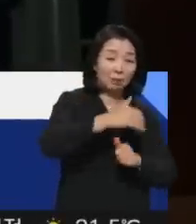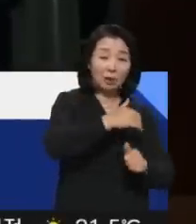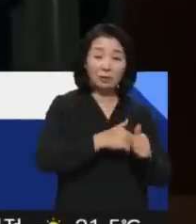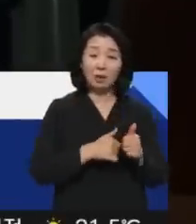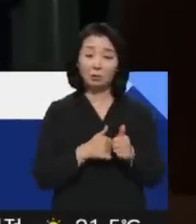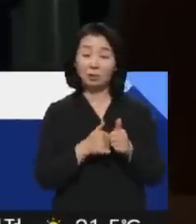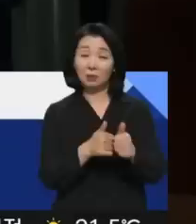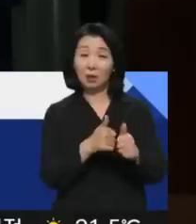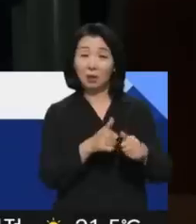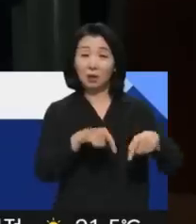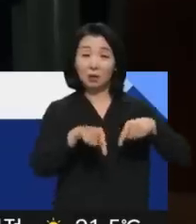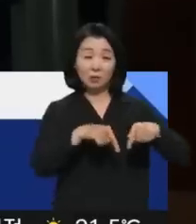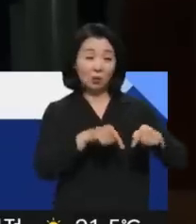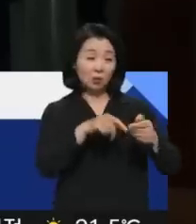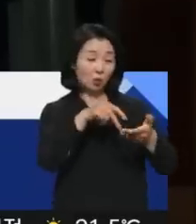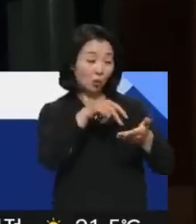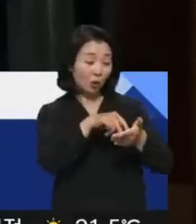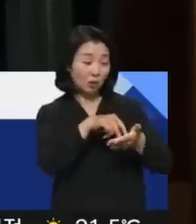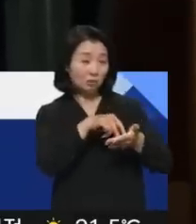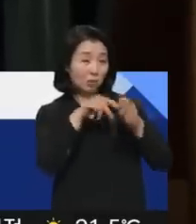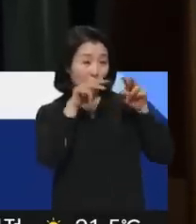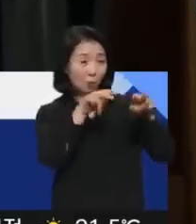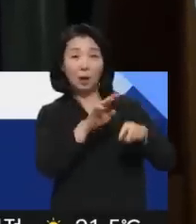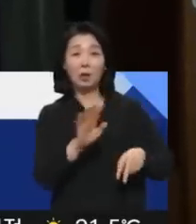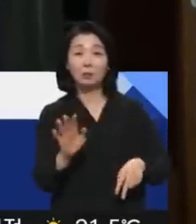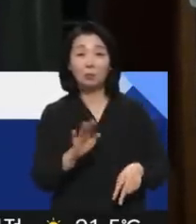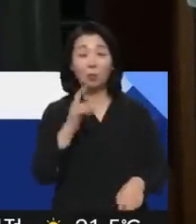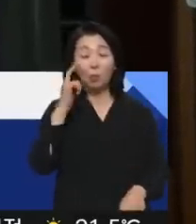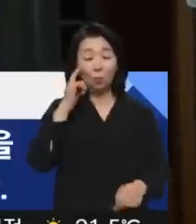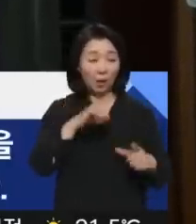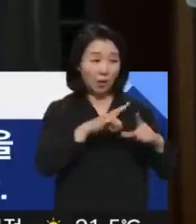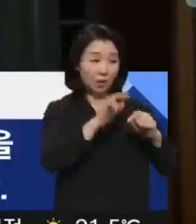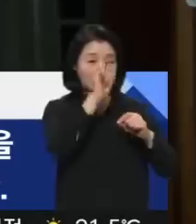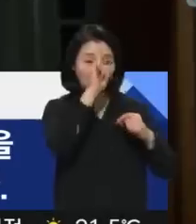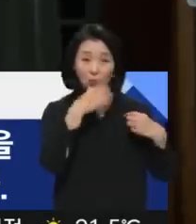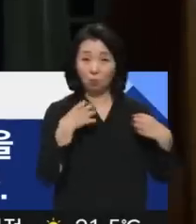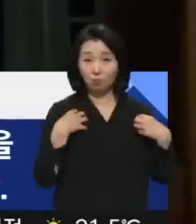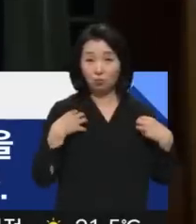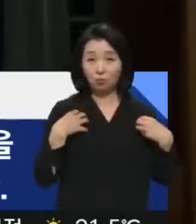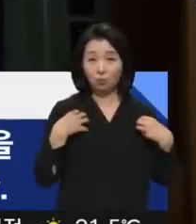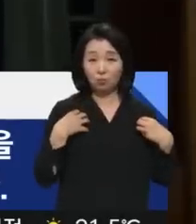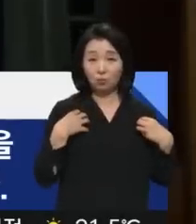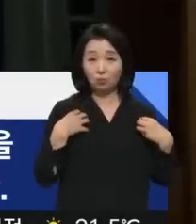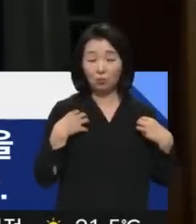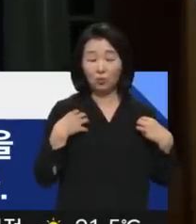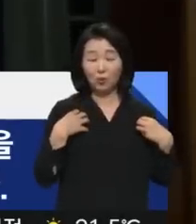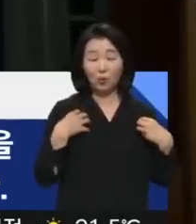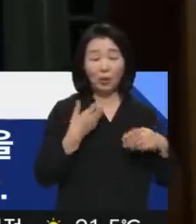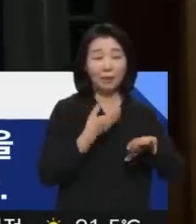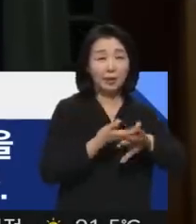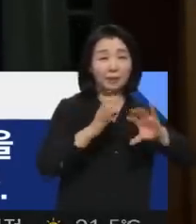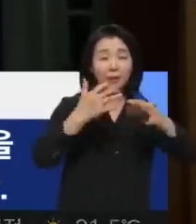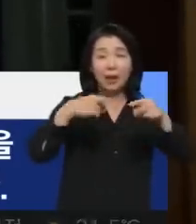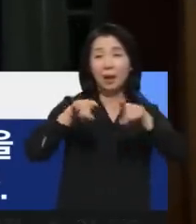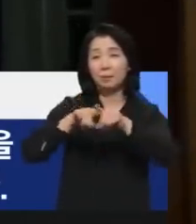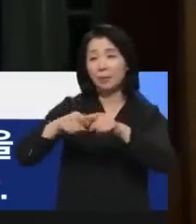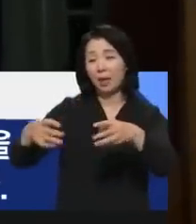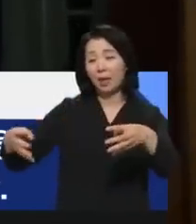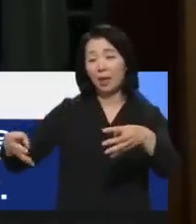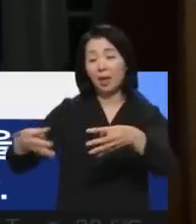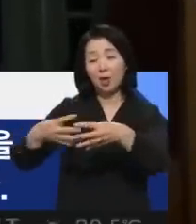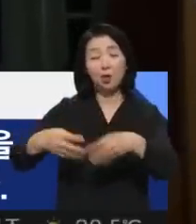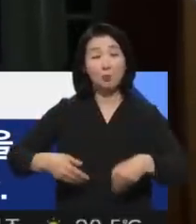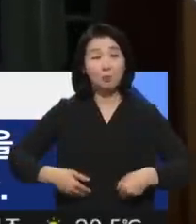어떤 정치적인 차원에서 볼 문제가 아니고 일본 정부나 우리 저 각국들과 협의를 해서